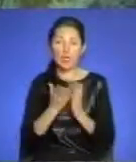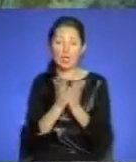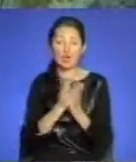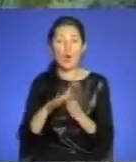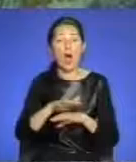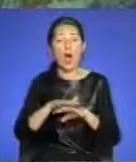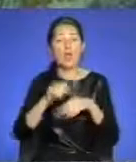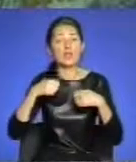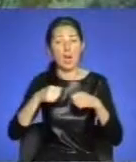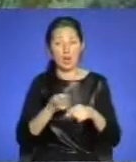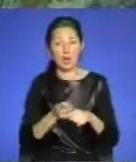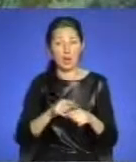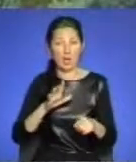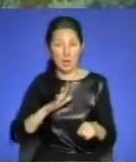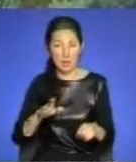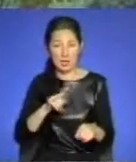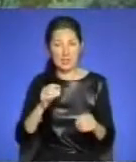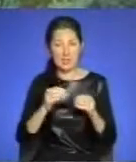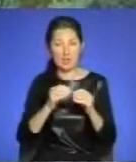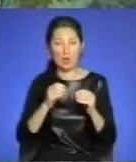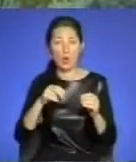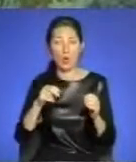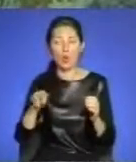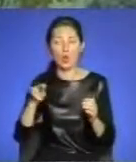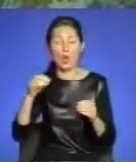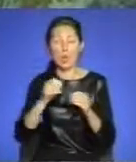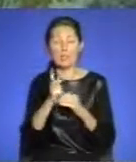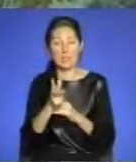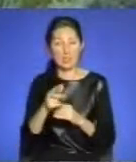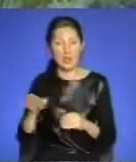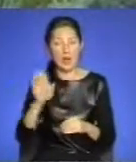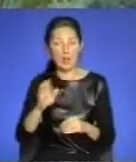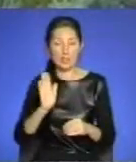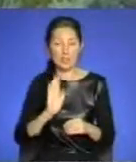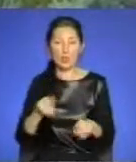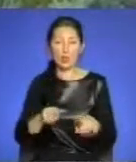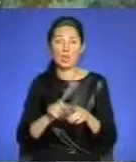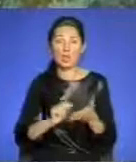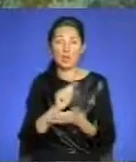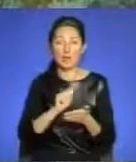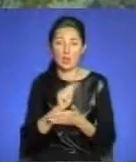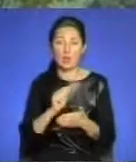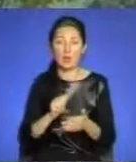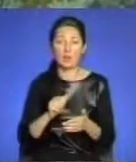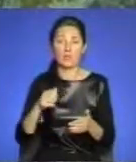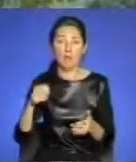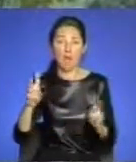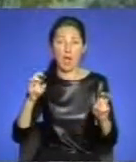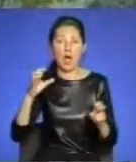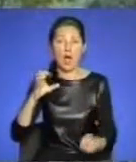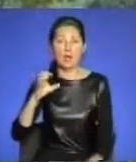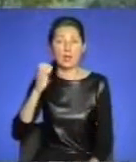яка буде відбуватися з 10 по 13 вересня. Представлені такі видавництва, як видавництво «Старого Лева»,